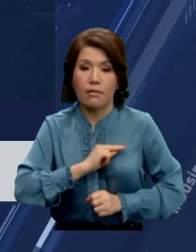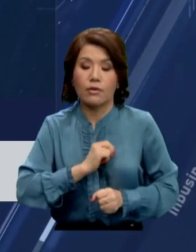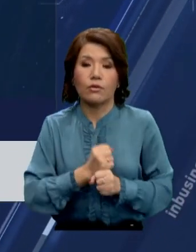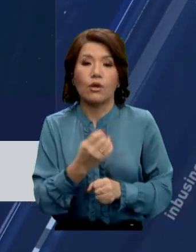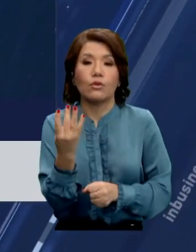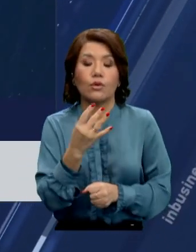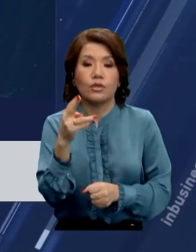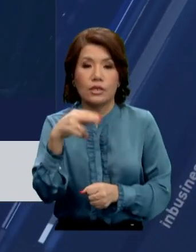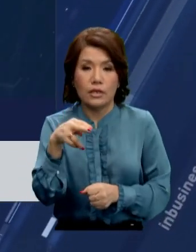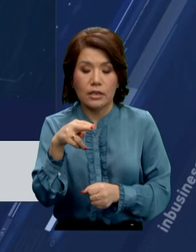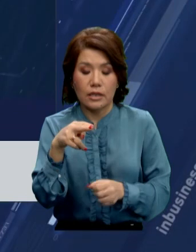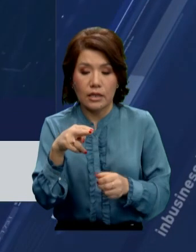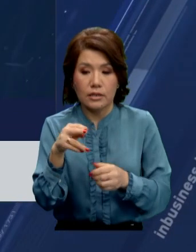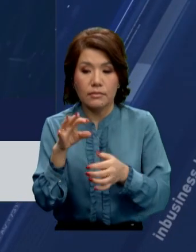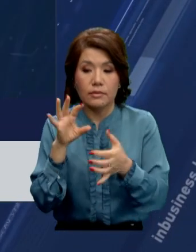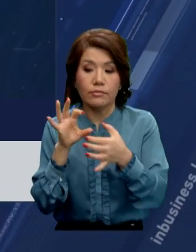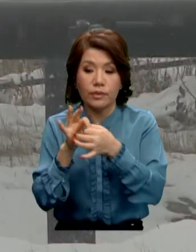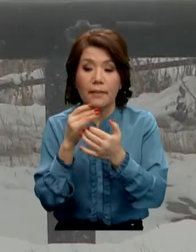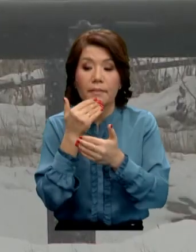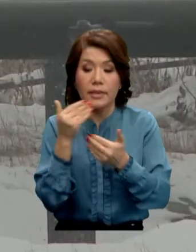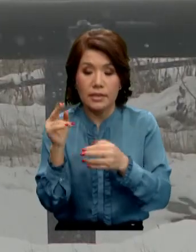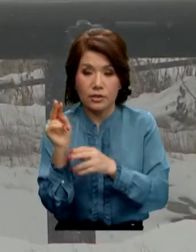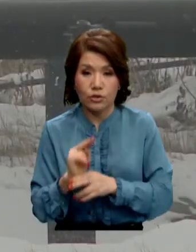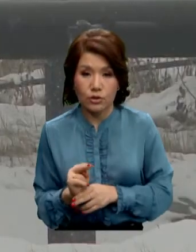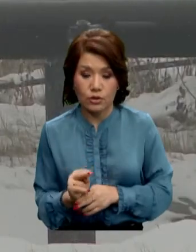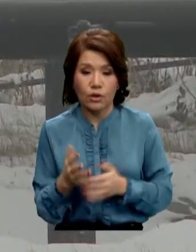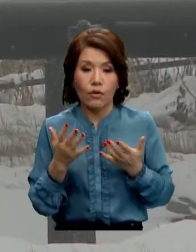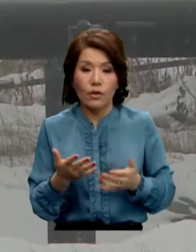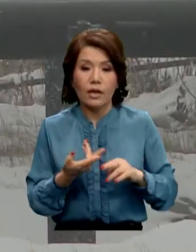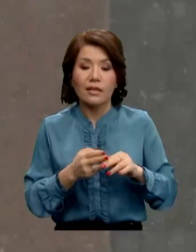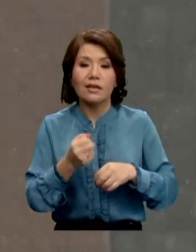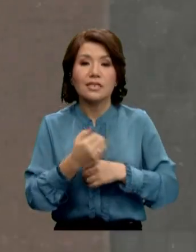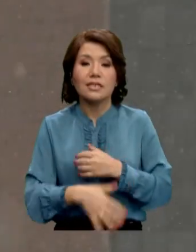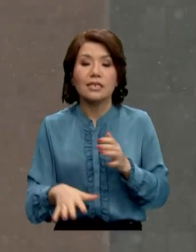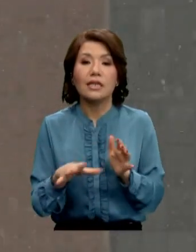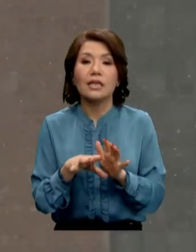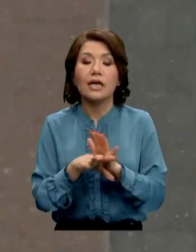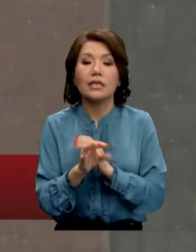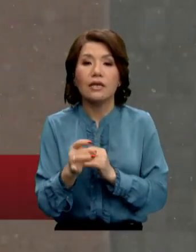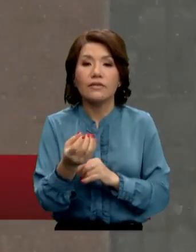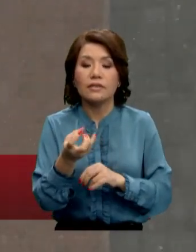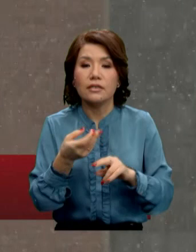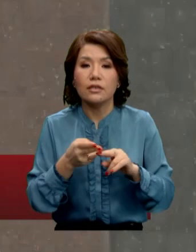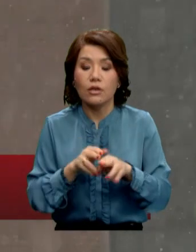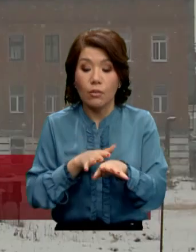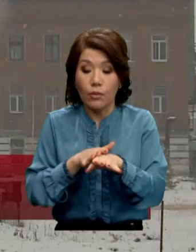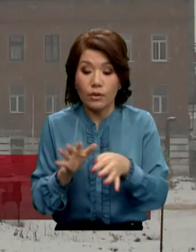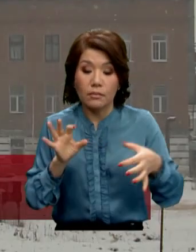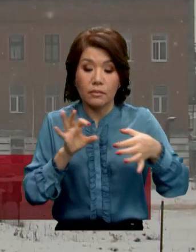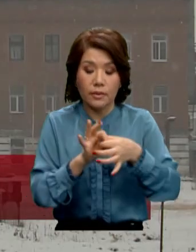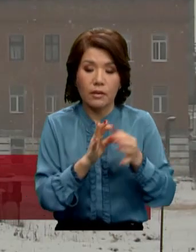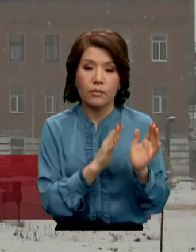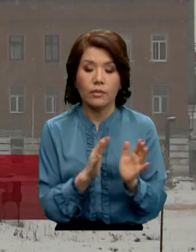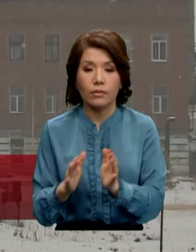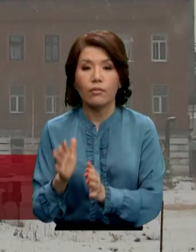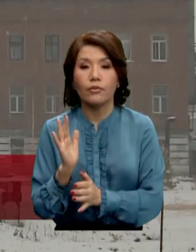қазан қосуға дайын, ал соңғысын жөндеп жатырмыз. Әкім айтқандай, орталықтағы қазандықтың бәрі қосылса, жылу жайы бәлкім реттелер.